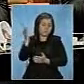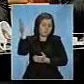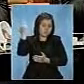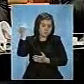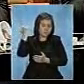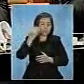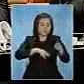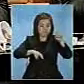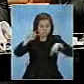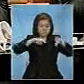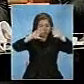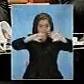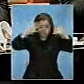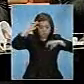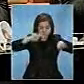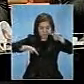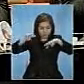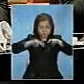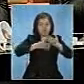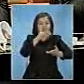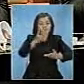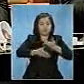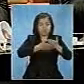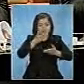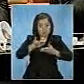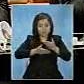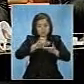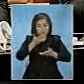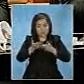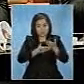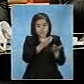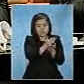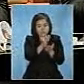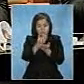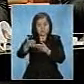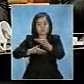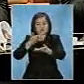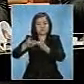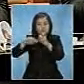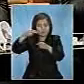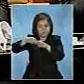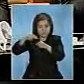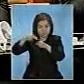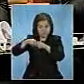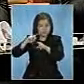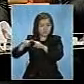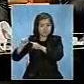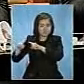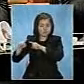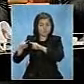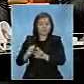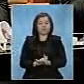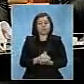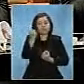ดูแลให้ราคาน้ำมันขายปลีกดีเซลมีเสถียรภาพเป็นอย่างดีนะครับแล้วก็ผู้ประกอบการภาคขนส่งที่ใช้น้ำ